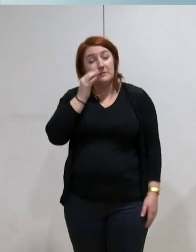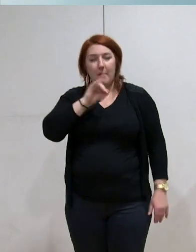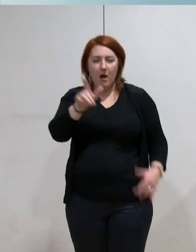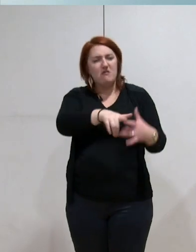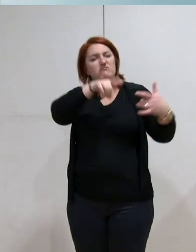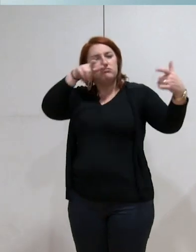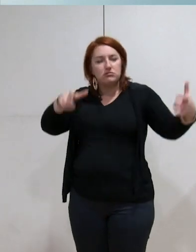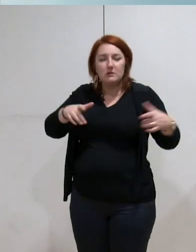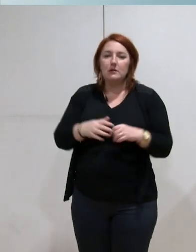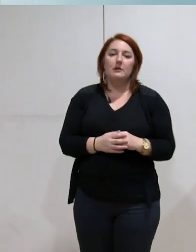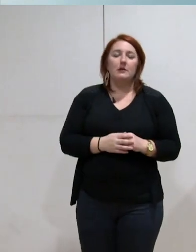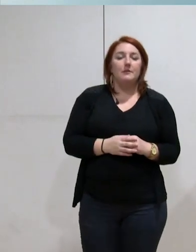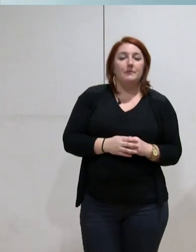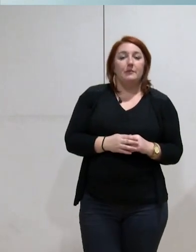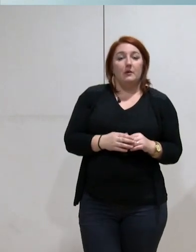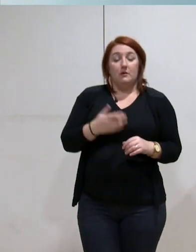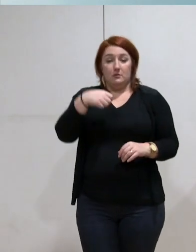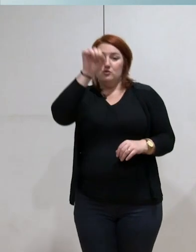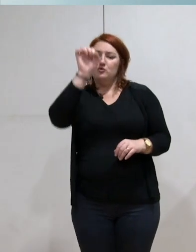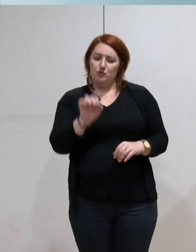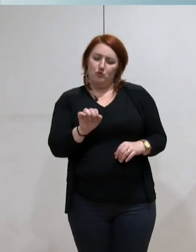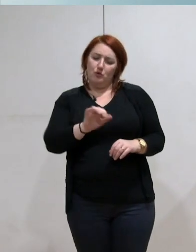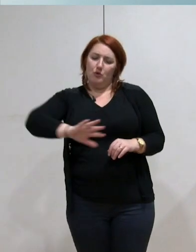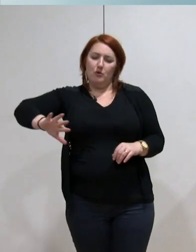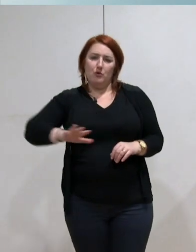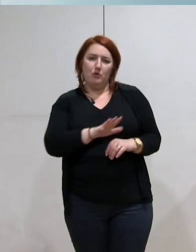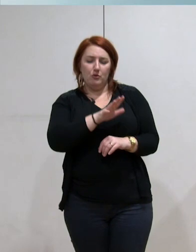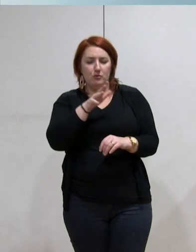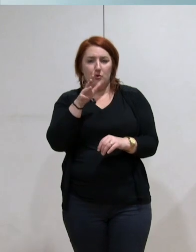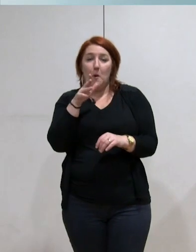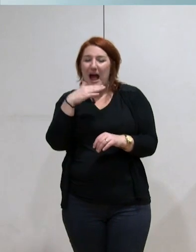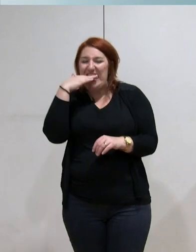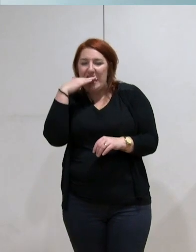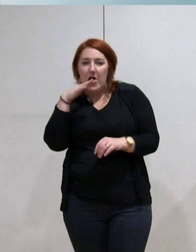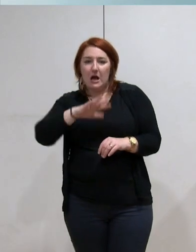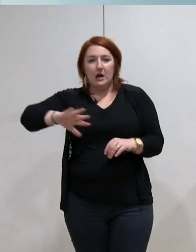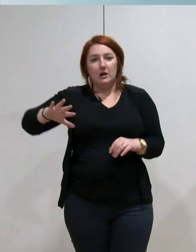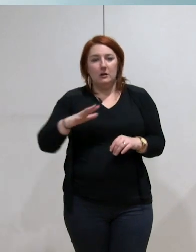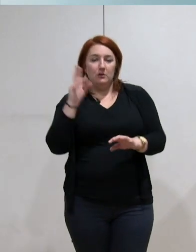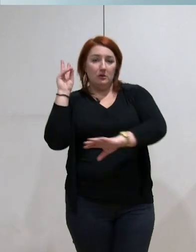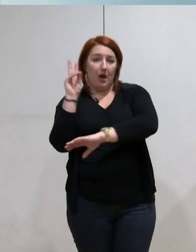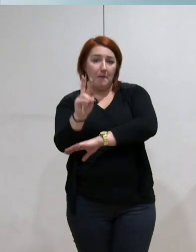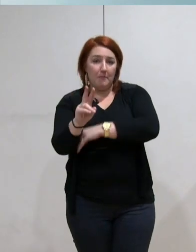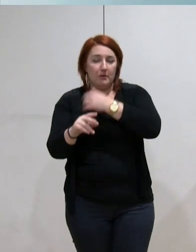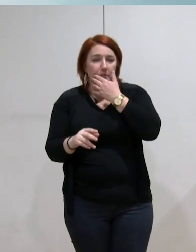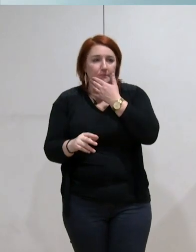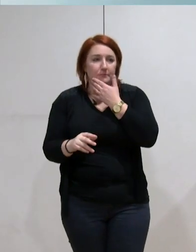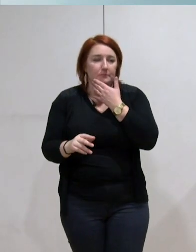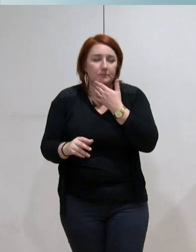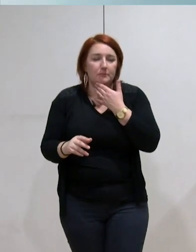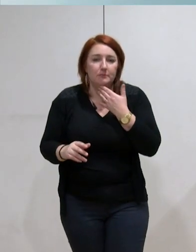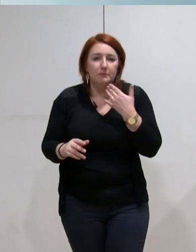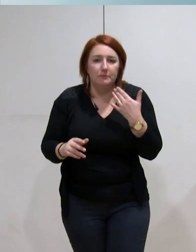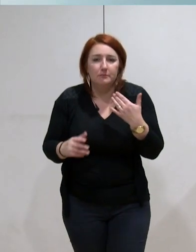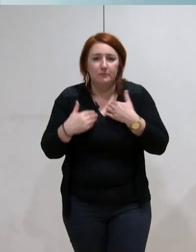est le début du sud de la ville ville à un endroit où et le tram et les